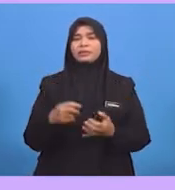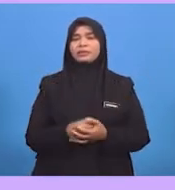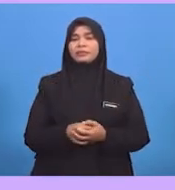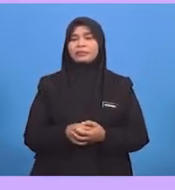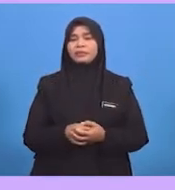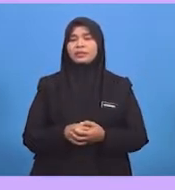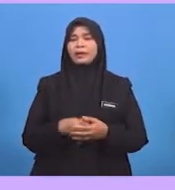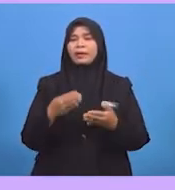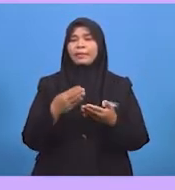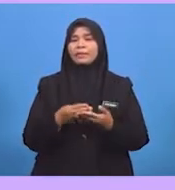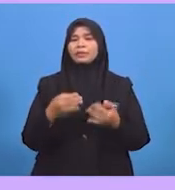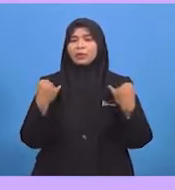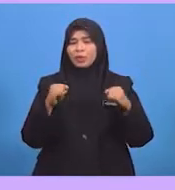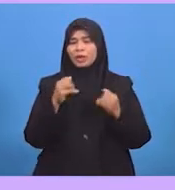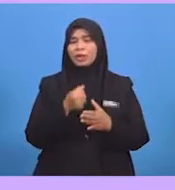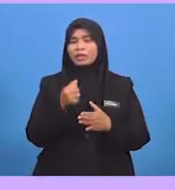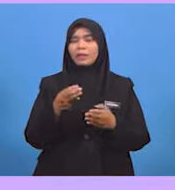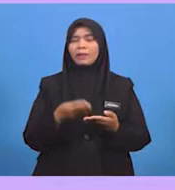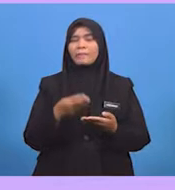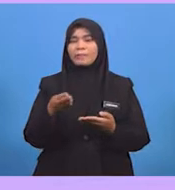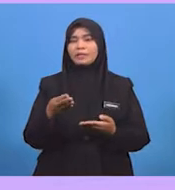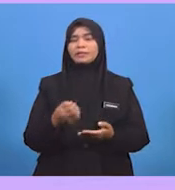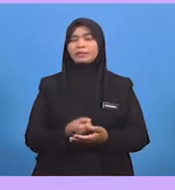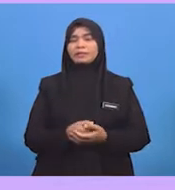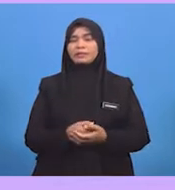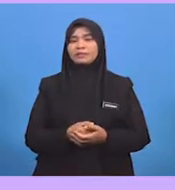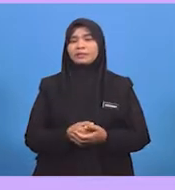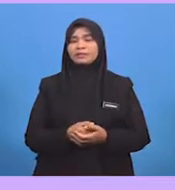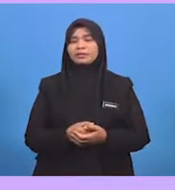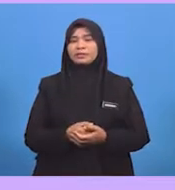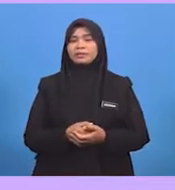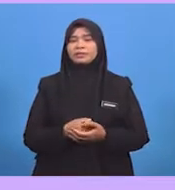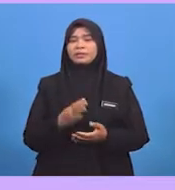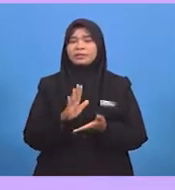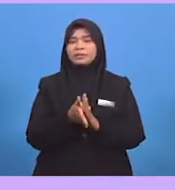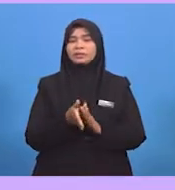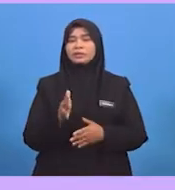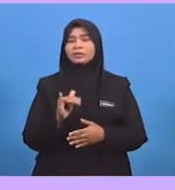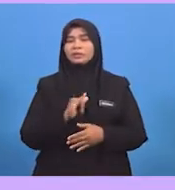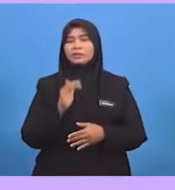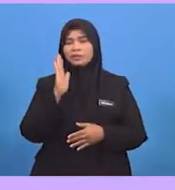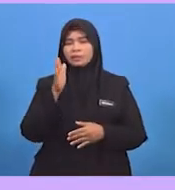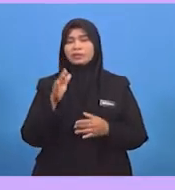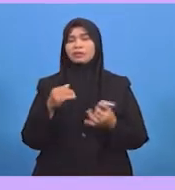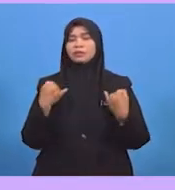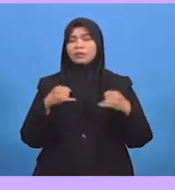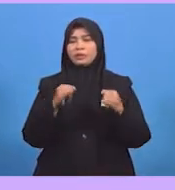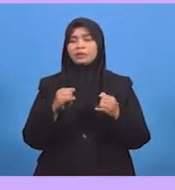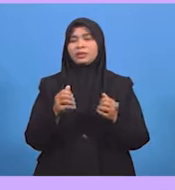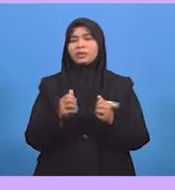Bank jual atau beli yen? Pandai. Bank akan jual yen kepada saya dan saya